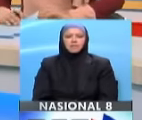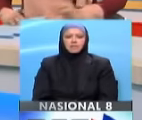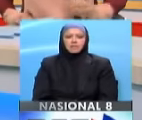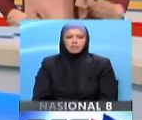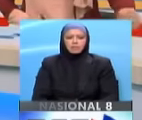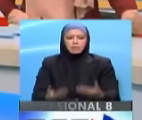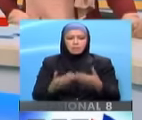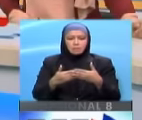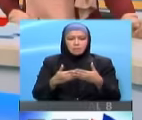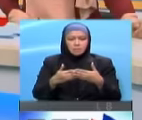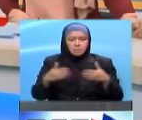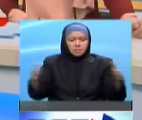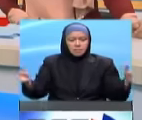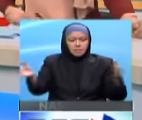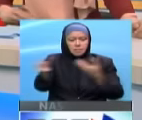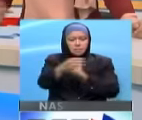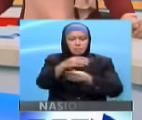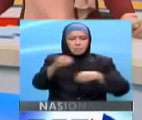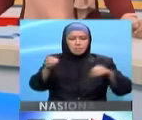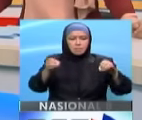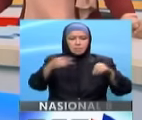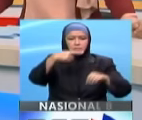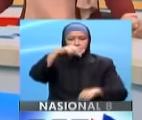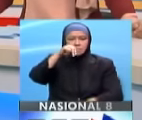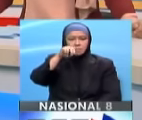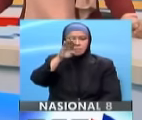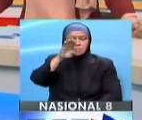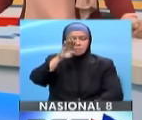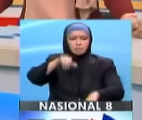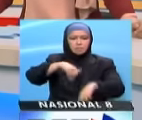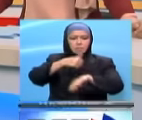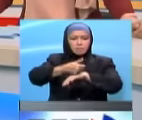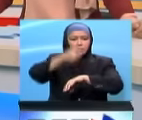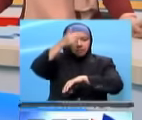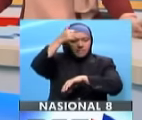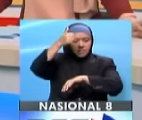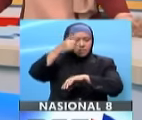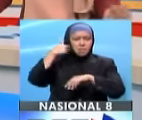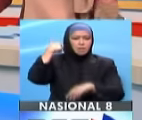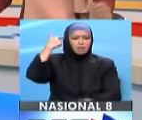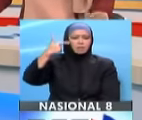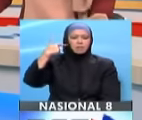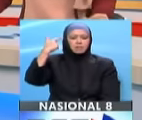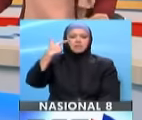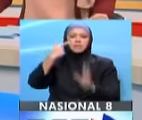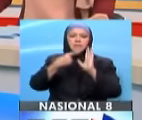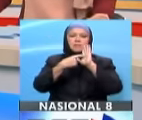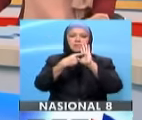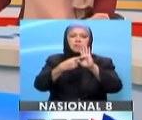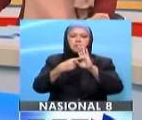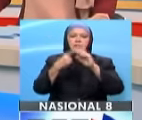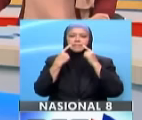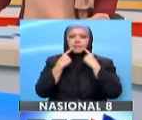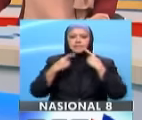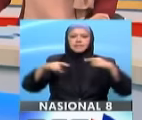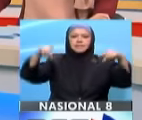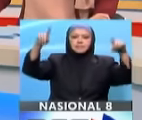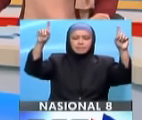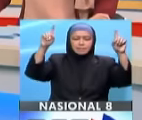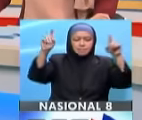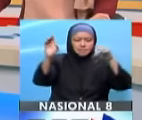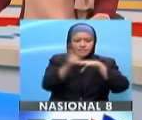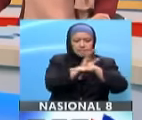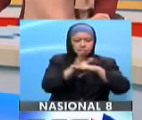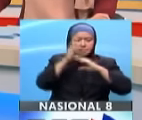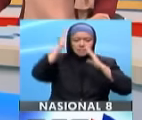Pembukaan Ibu Pejabat Permodalan Nasional Berhad PNB di Kota London menunjukkan kejayaan bidang perniagaan Malaysia di luar negara. Semasa merasmikan